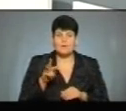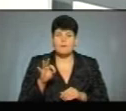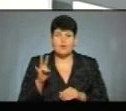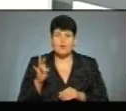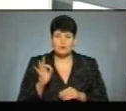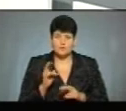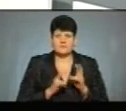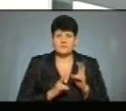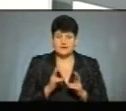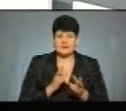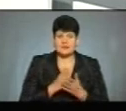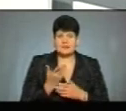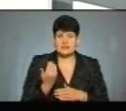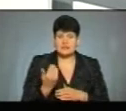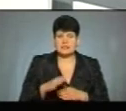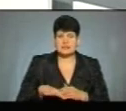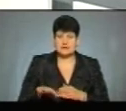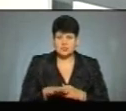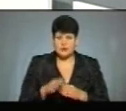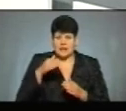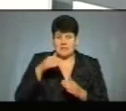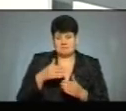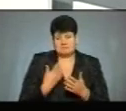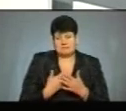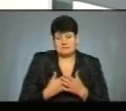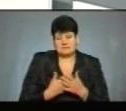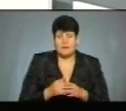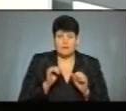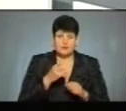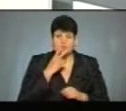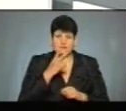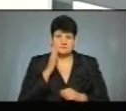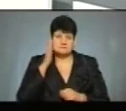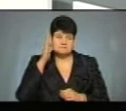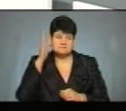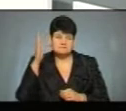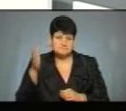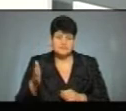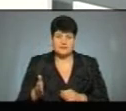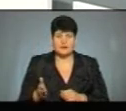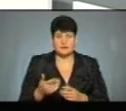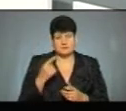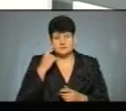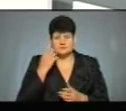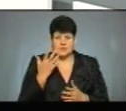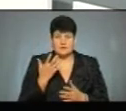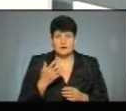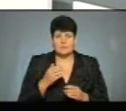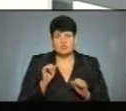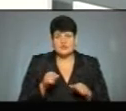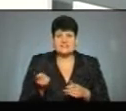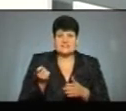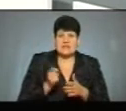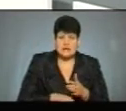яке розташоване на їхній території. Тобто, гіпотетично, можемо подивитися в стратегічну перспективу і спрогнозувати, можливо, закриття того